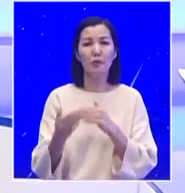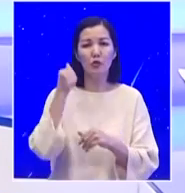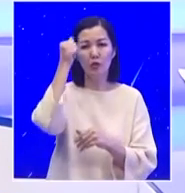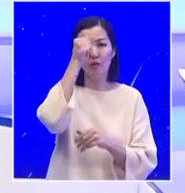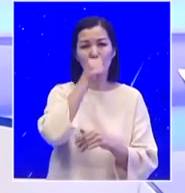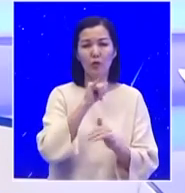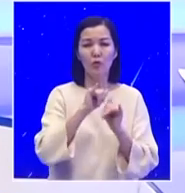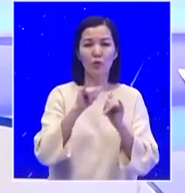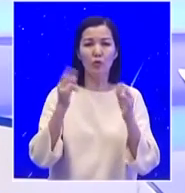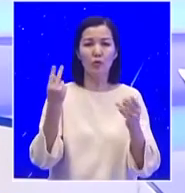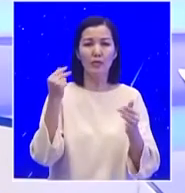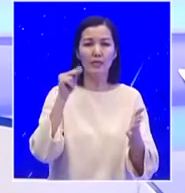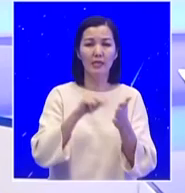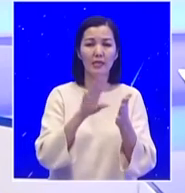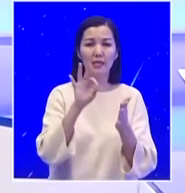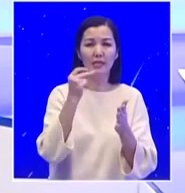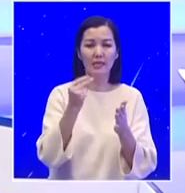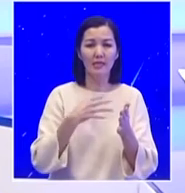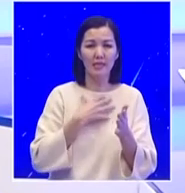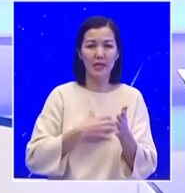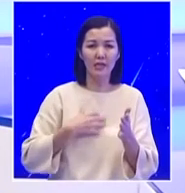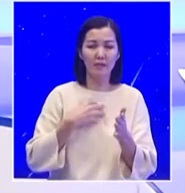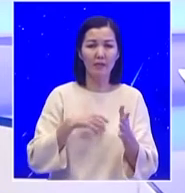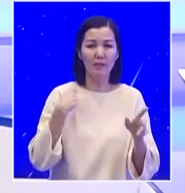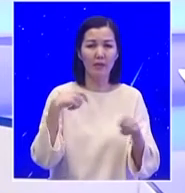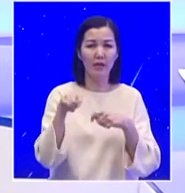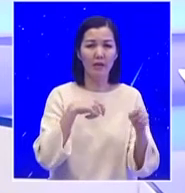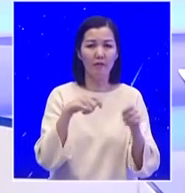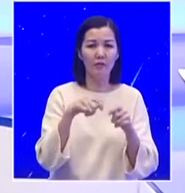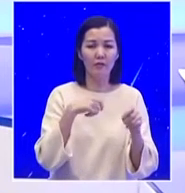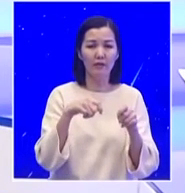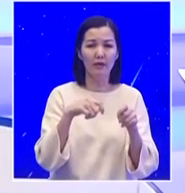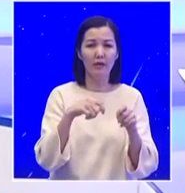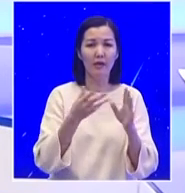В прошлом году рост цен на социально значимые продовольственные товары составил